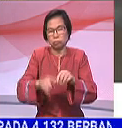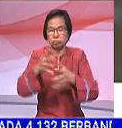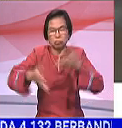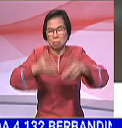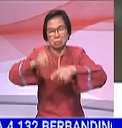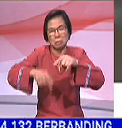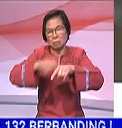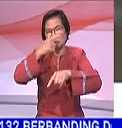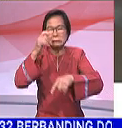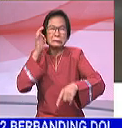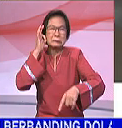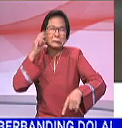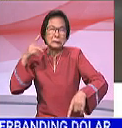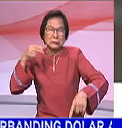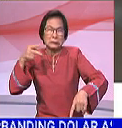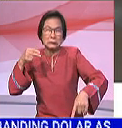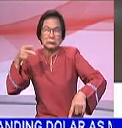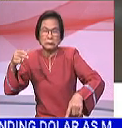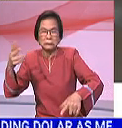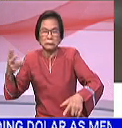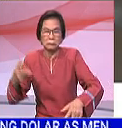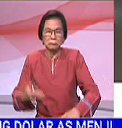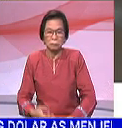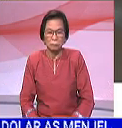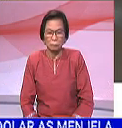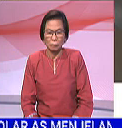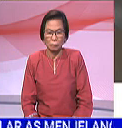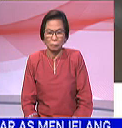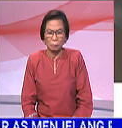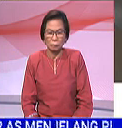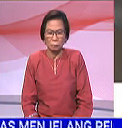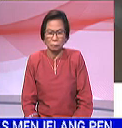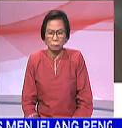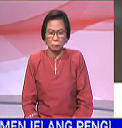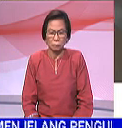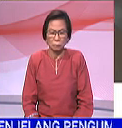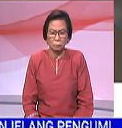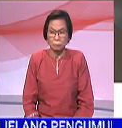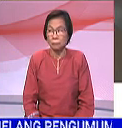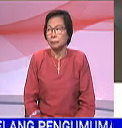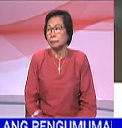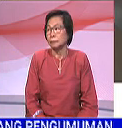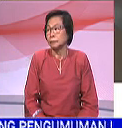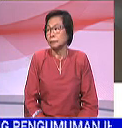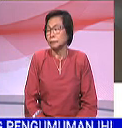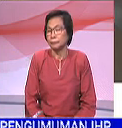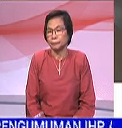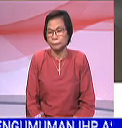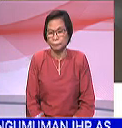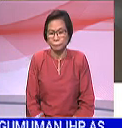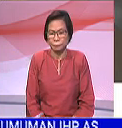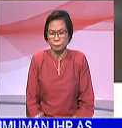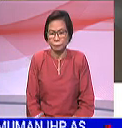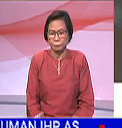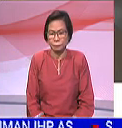saja dah ketemu orangnya cuek intellowave lebih